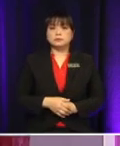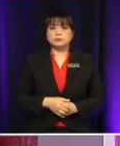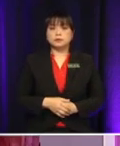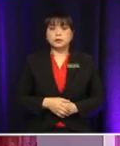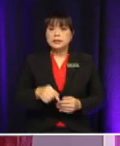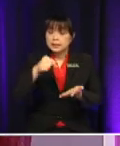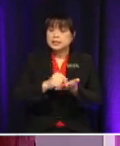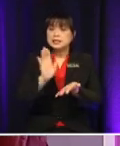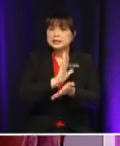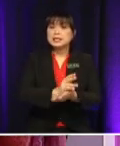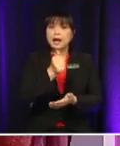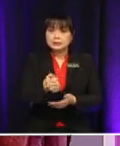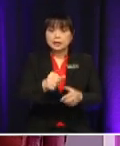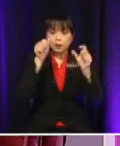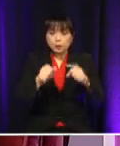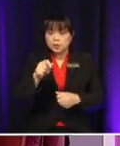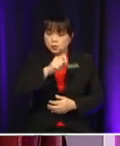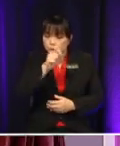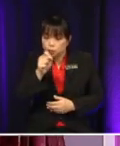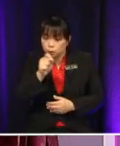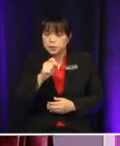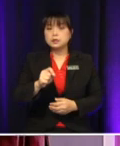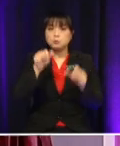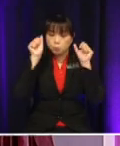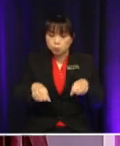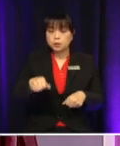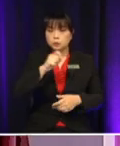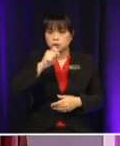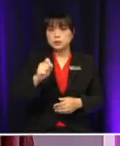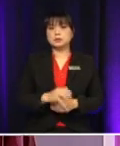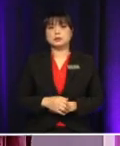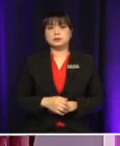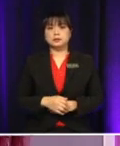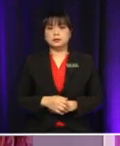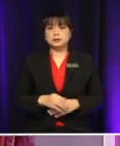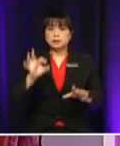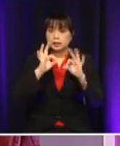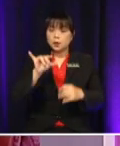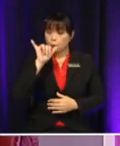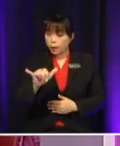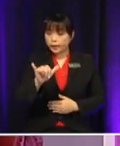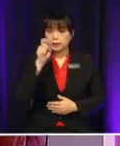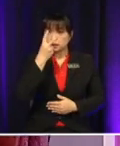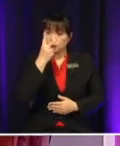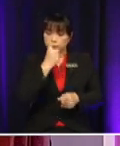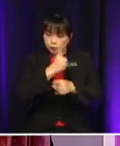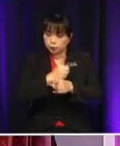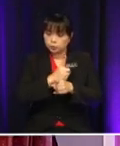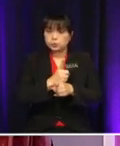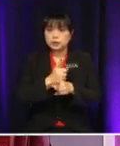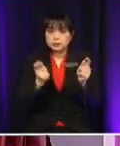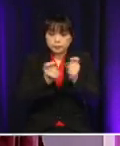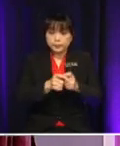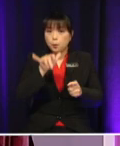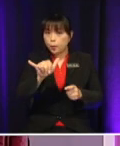kertas anda-anda boleh suntik jangan bimbang ya so Tolong kalau di ketuai pastikan eh apa yang di tempat